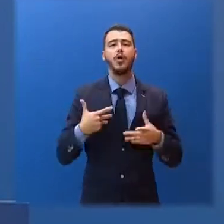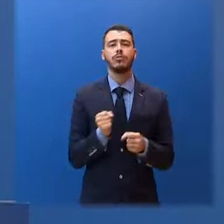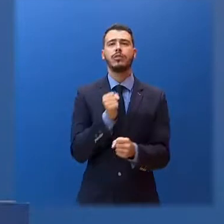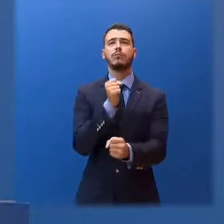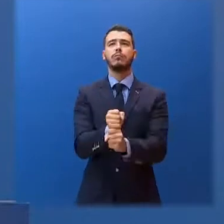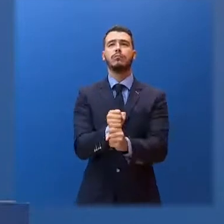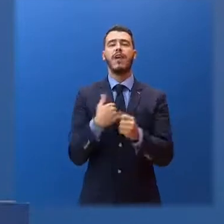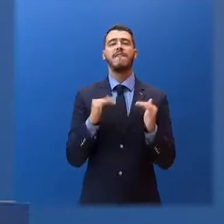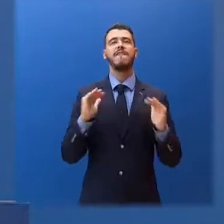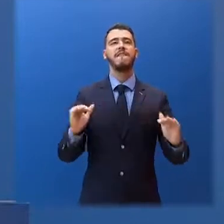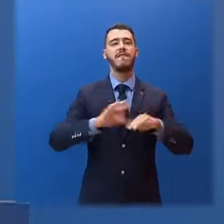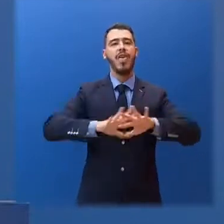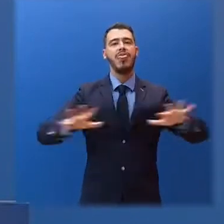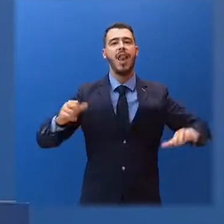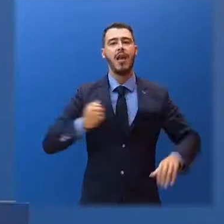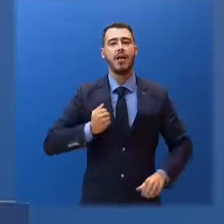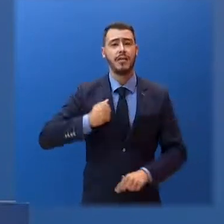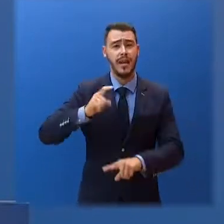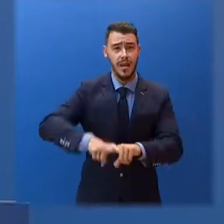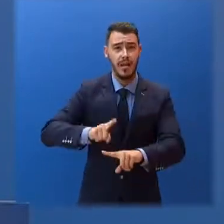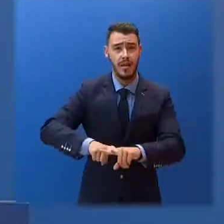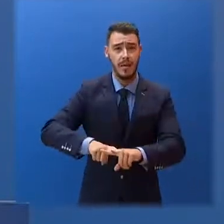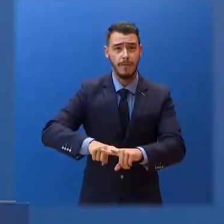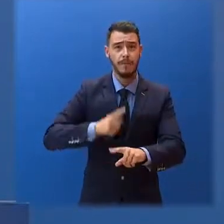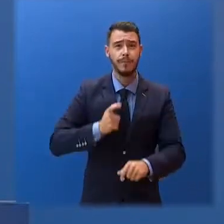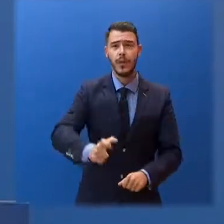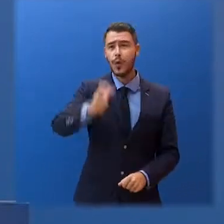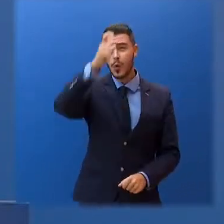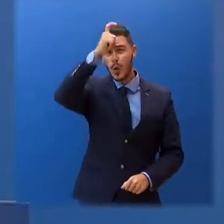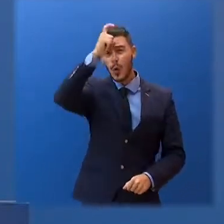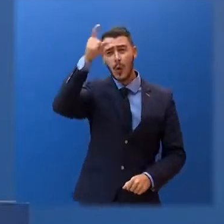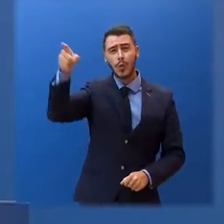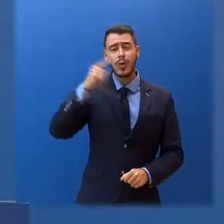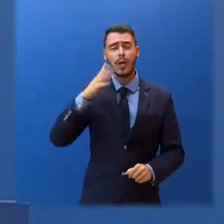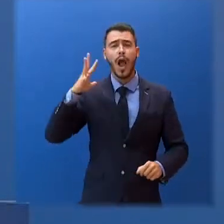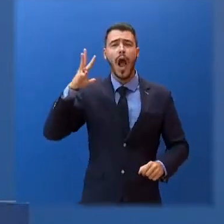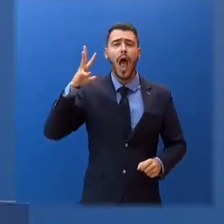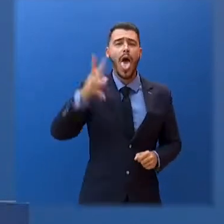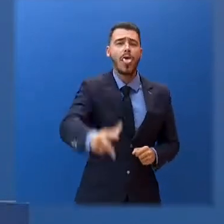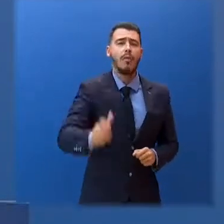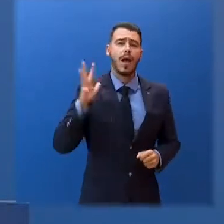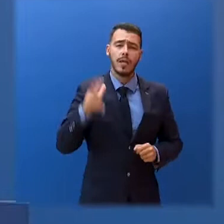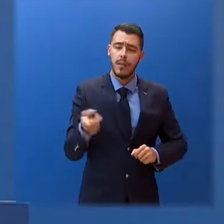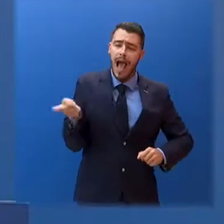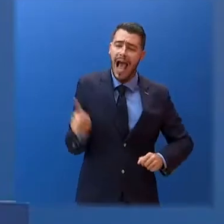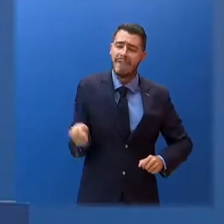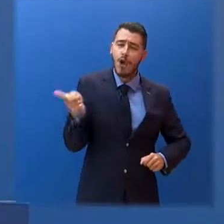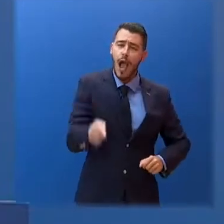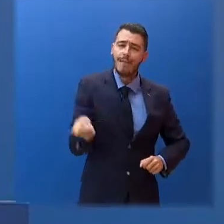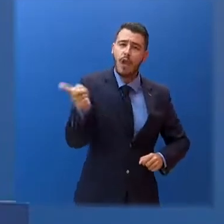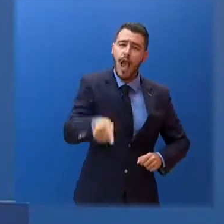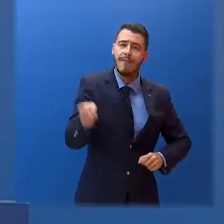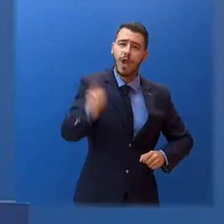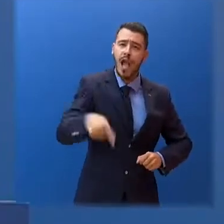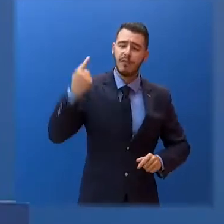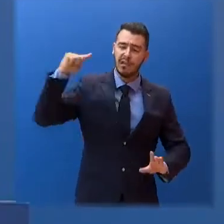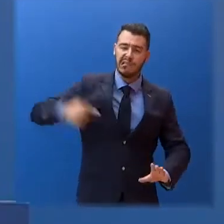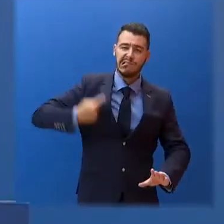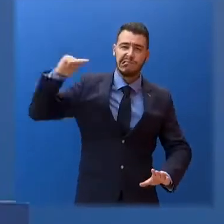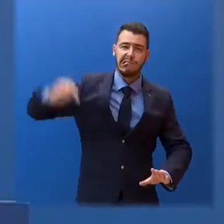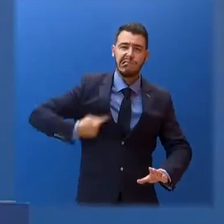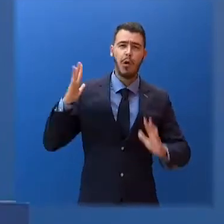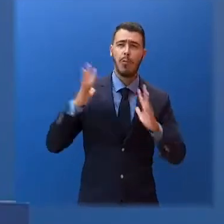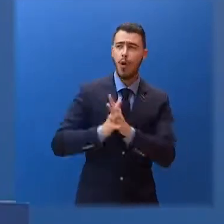όλο αυτό το διάστημα, η τουρκική ηγεσία εξαπολύει σχεδόν καθημερινά απειλές πολέμου και επιδίδεται σε